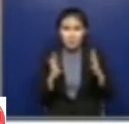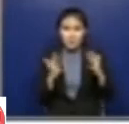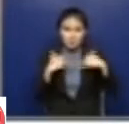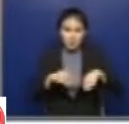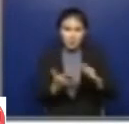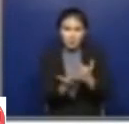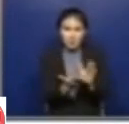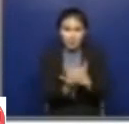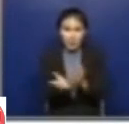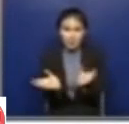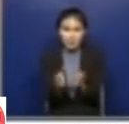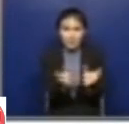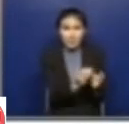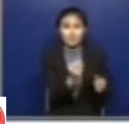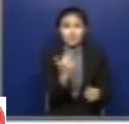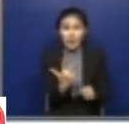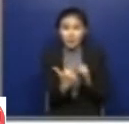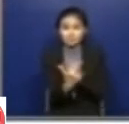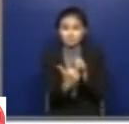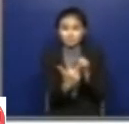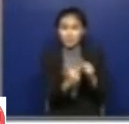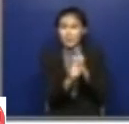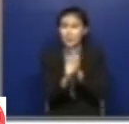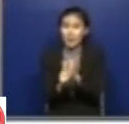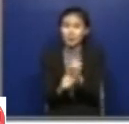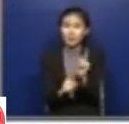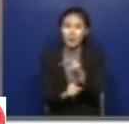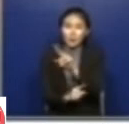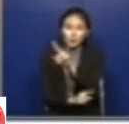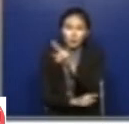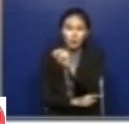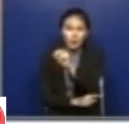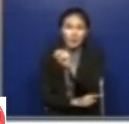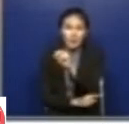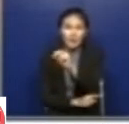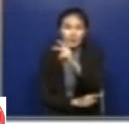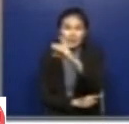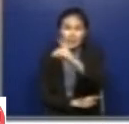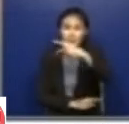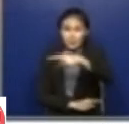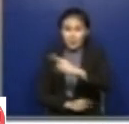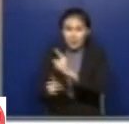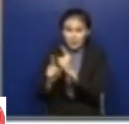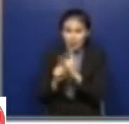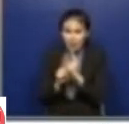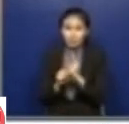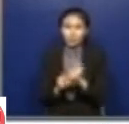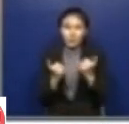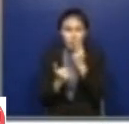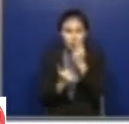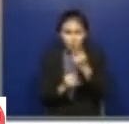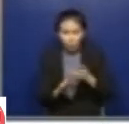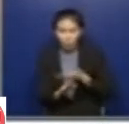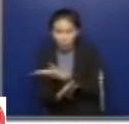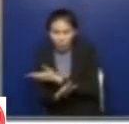เช่นเดียวกันตามคำแนะนำของ United Nations Development ก้อนแรกก็คือการก่อนสร้างระหว่างสร้างแล้วก็การปิดเหมือง